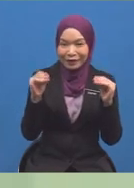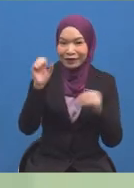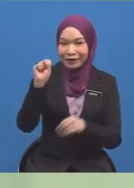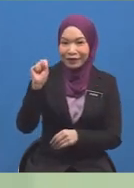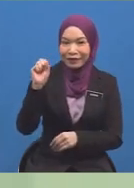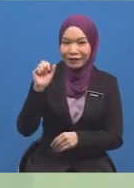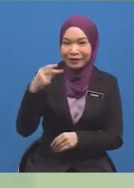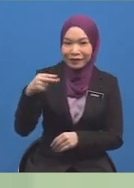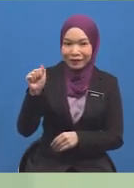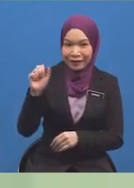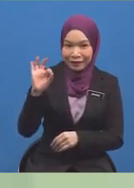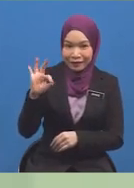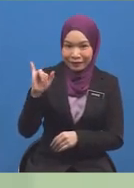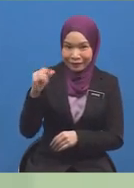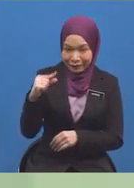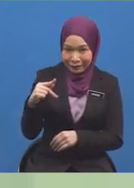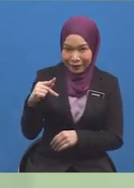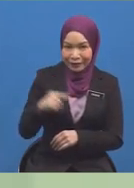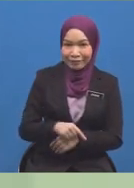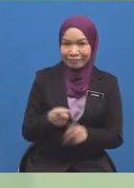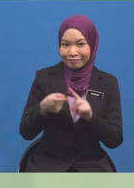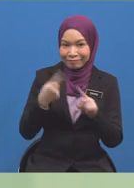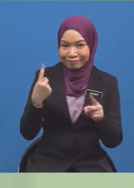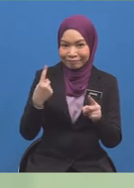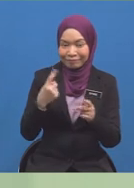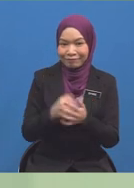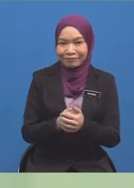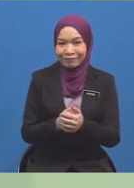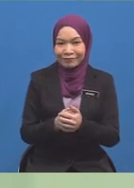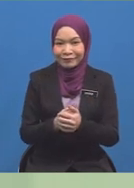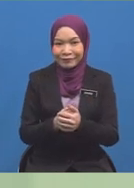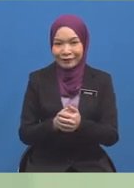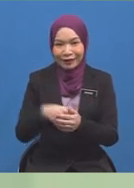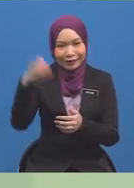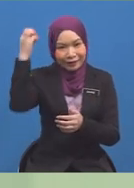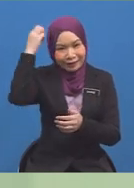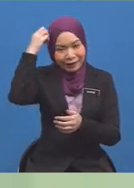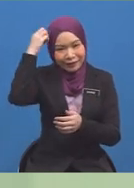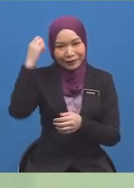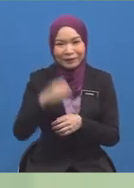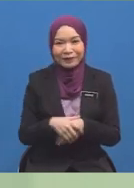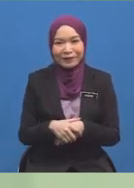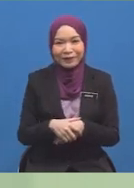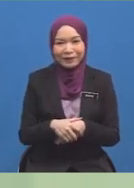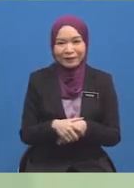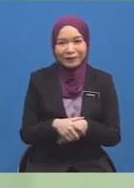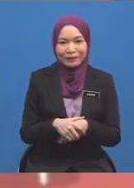Syafiq bin roslan dari sekolah kebangsaan Taman Sungai Besi indah selango